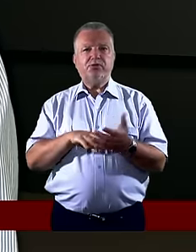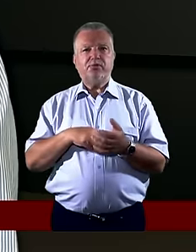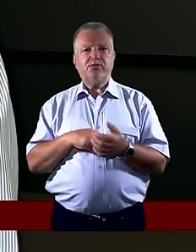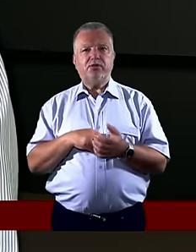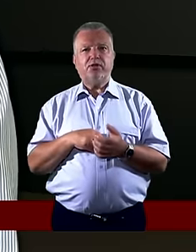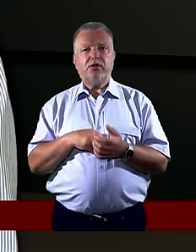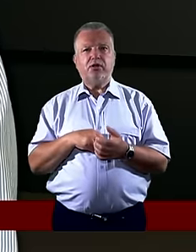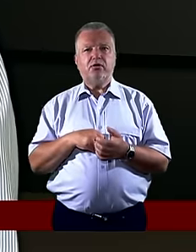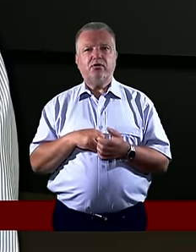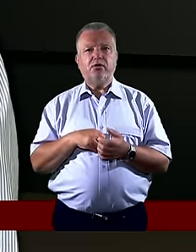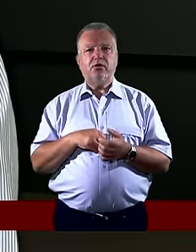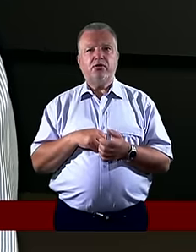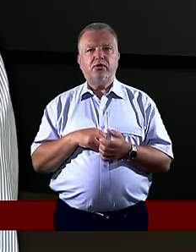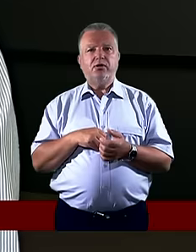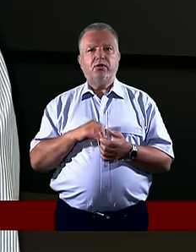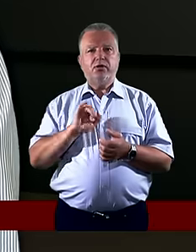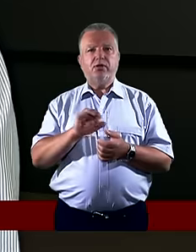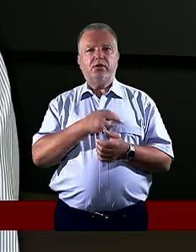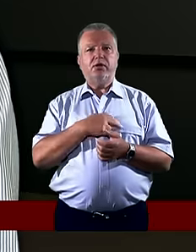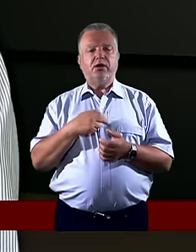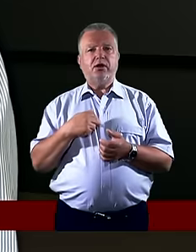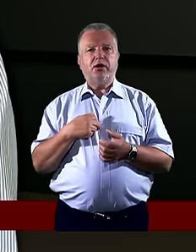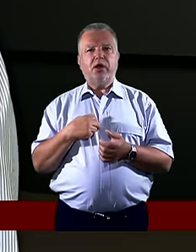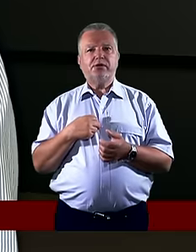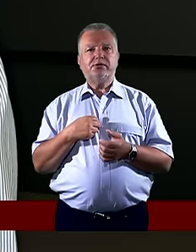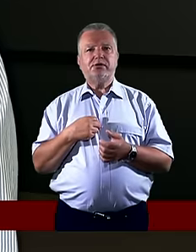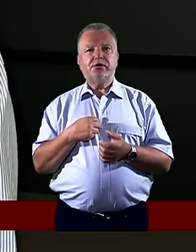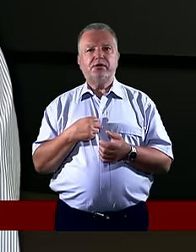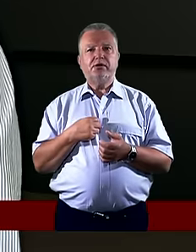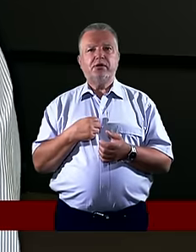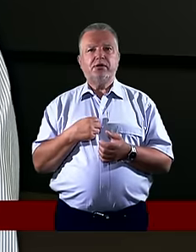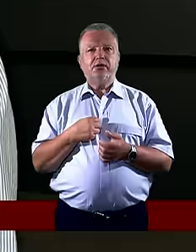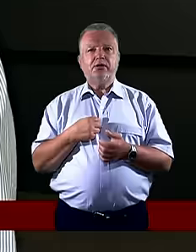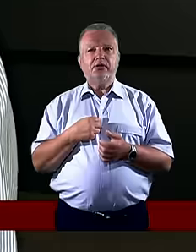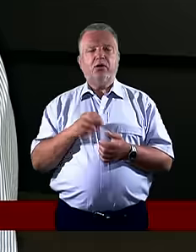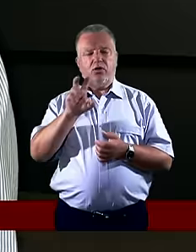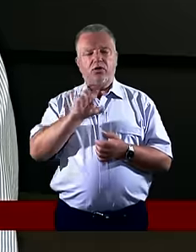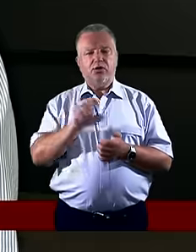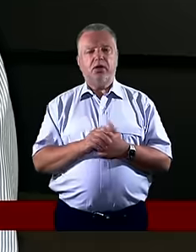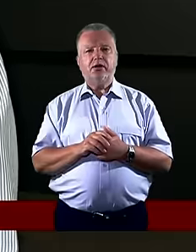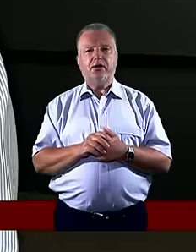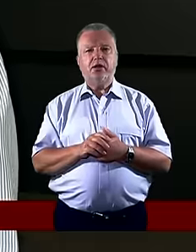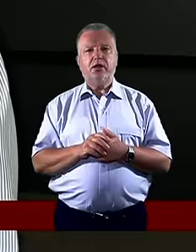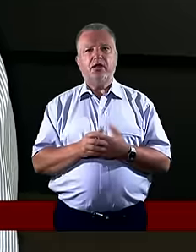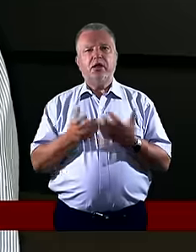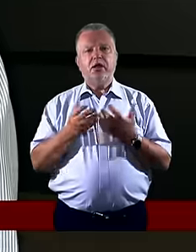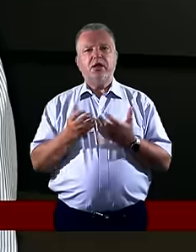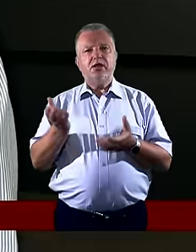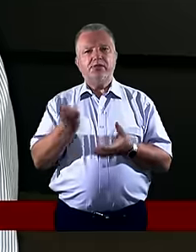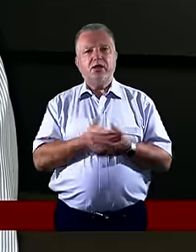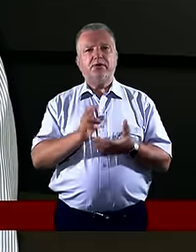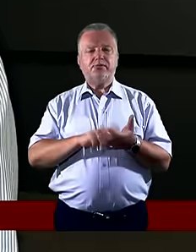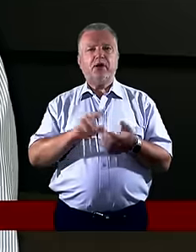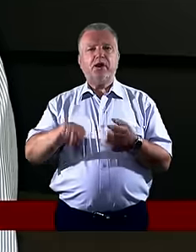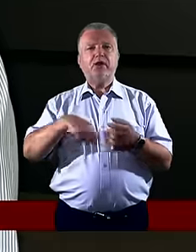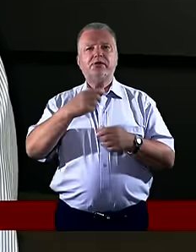które mam nadzieję, że w jakiś sposób nas odpowiednio i zainspirują i pokierują. Korzystając z okazji,